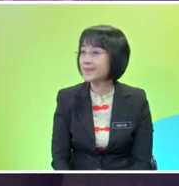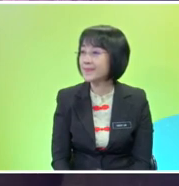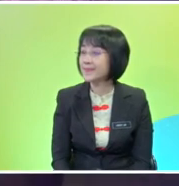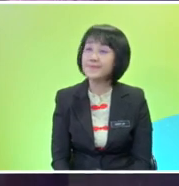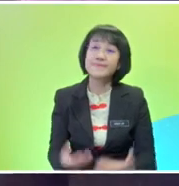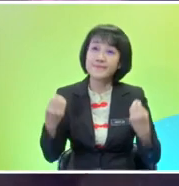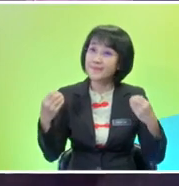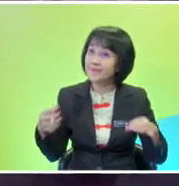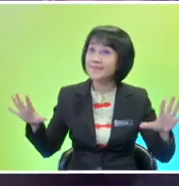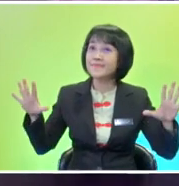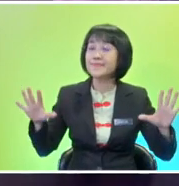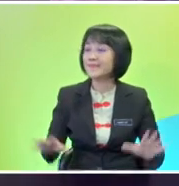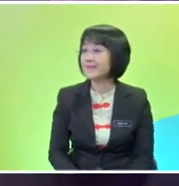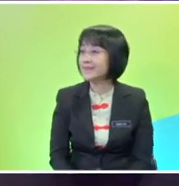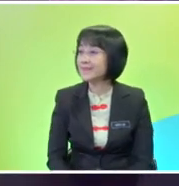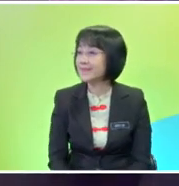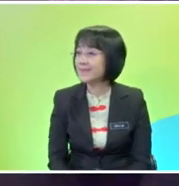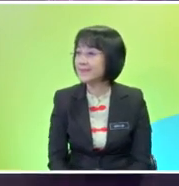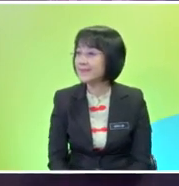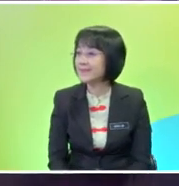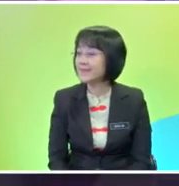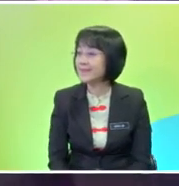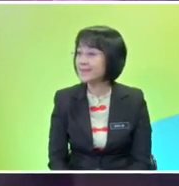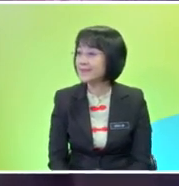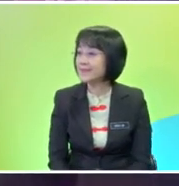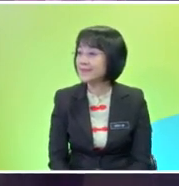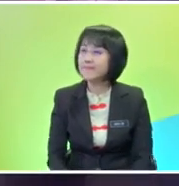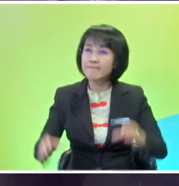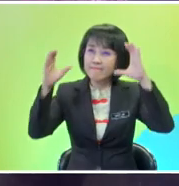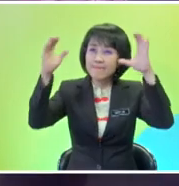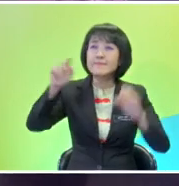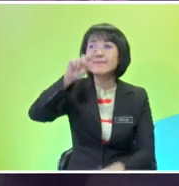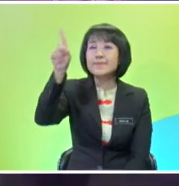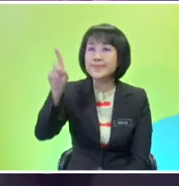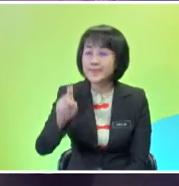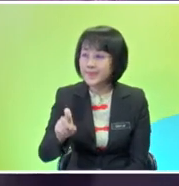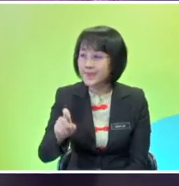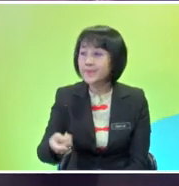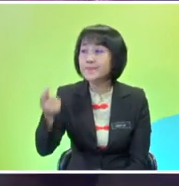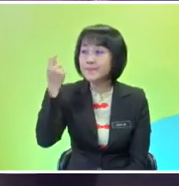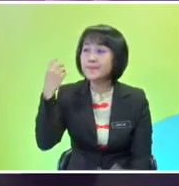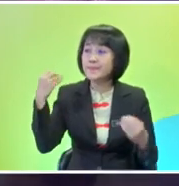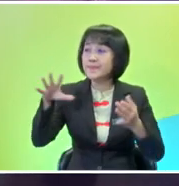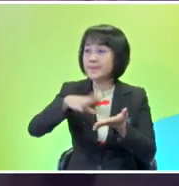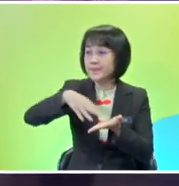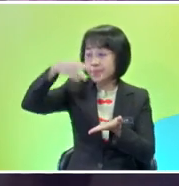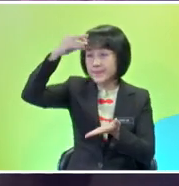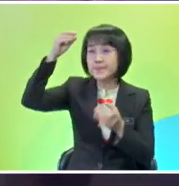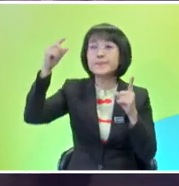selesai selesai di atas meja okey Cikgu nak tanyalah Mira tadi kita dah belajar